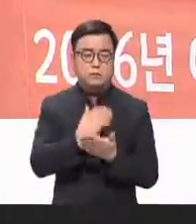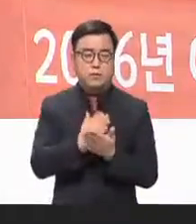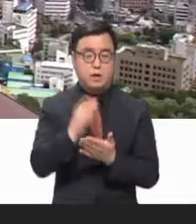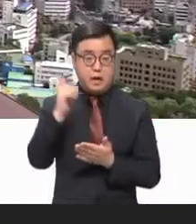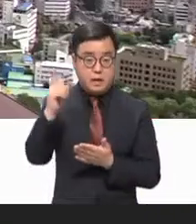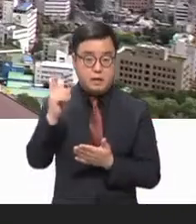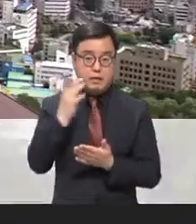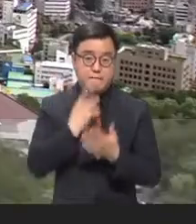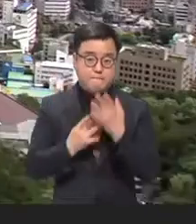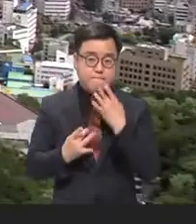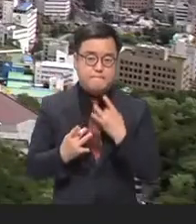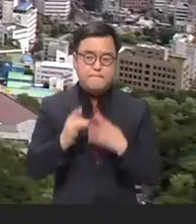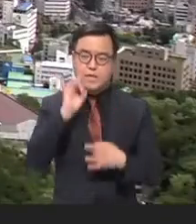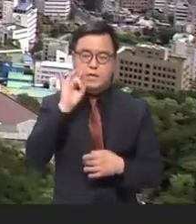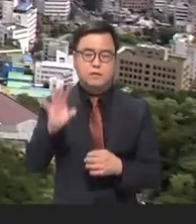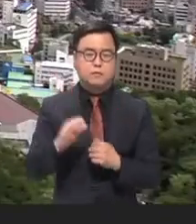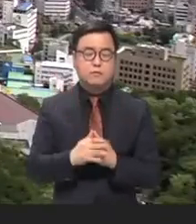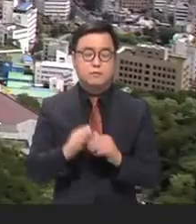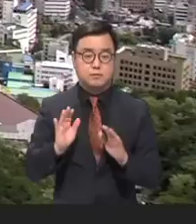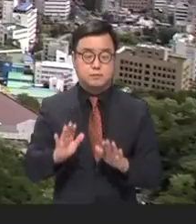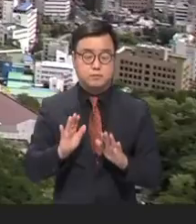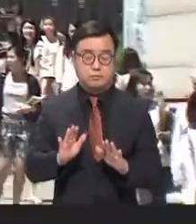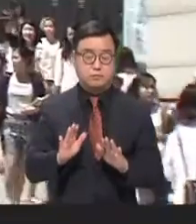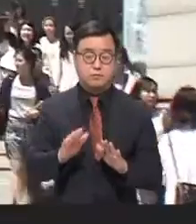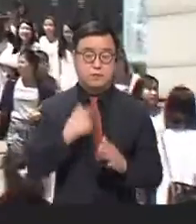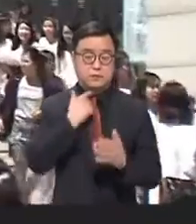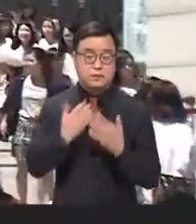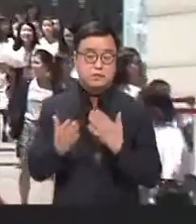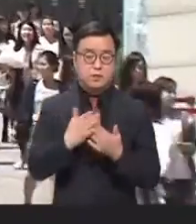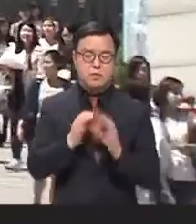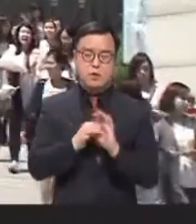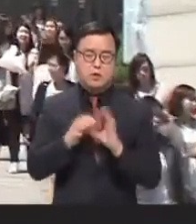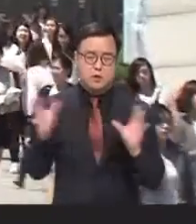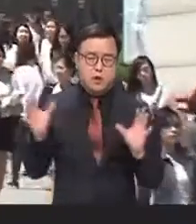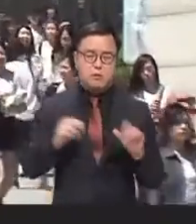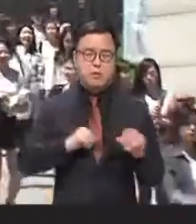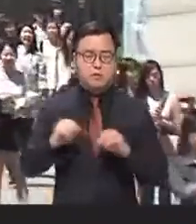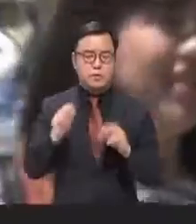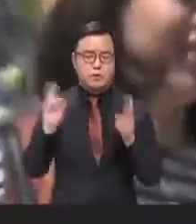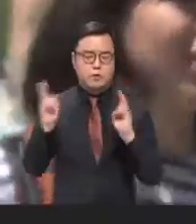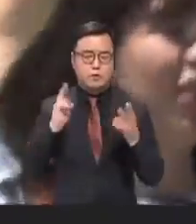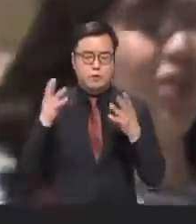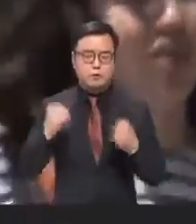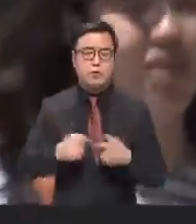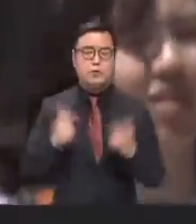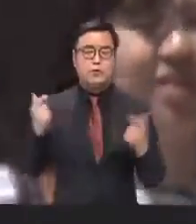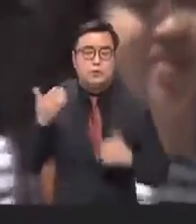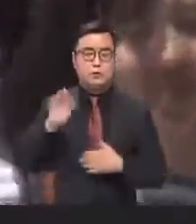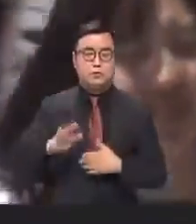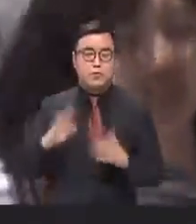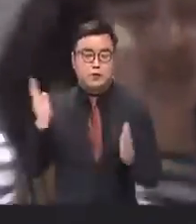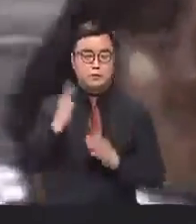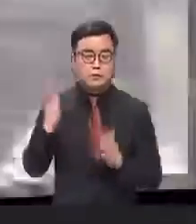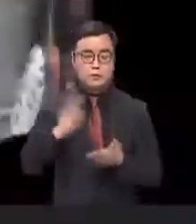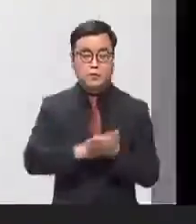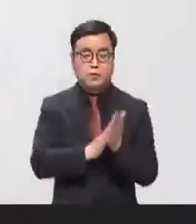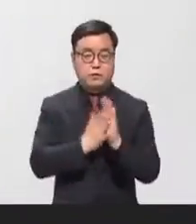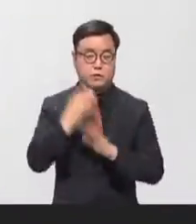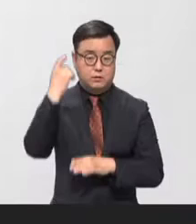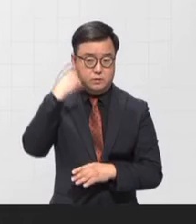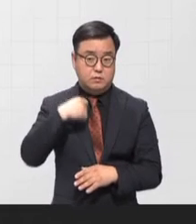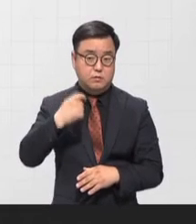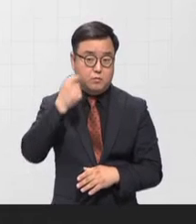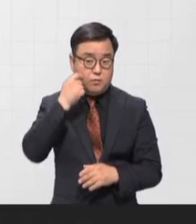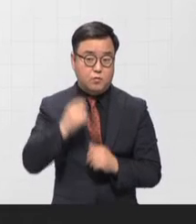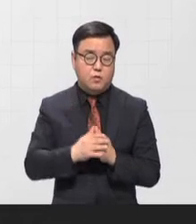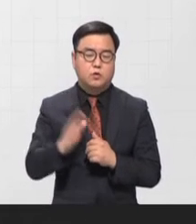수는 없잖아요. 탈스펙 채용 제도를 도입하는 기업이 늘고 있지만 취업 준비생들은 변화를 느끼지 못하고 있습니다. 최근 조사